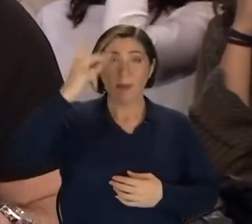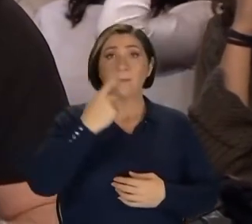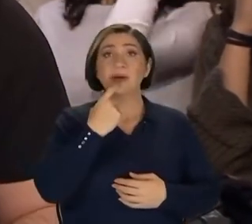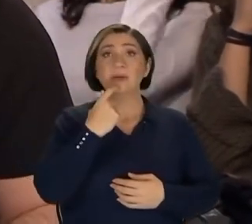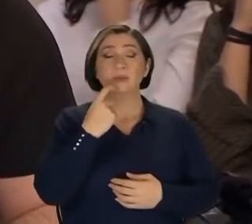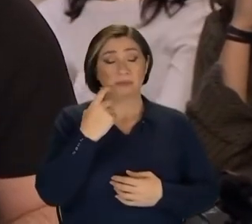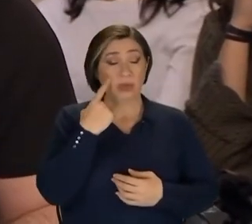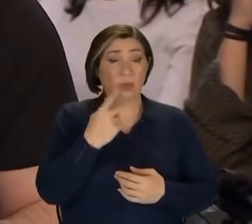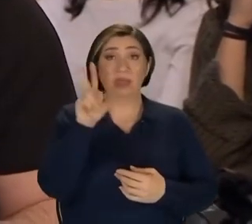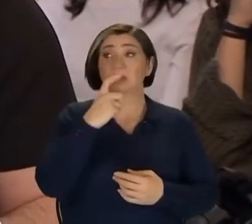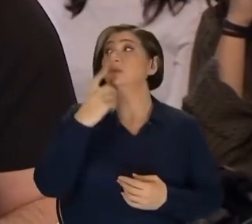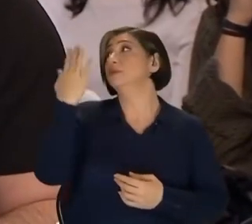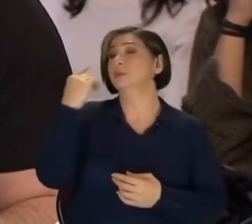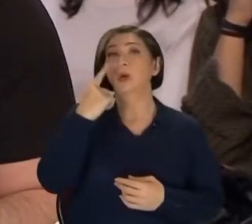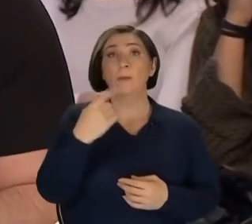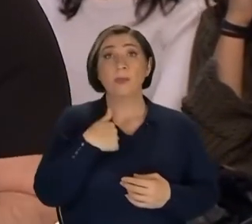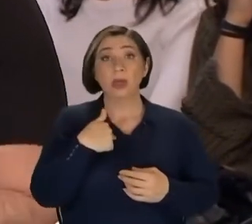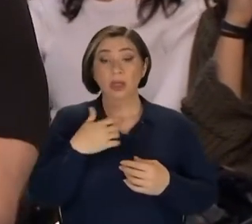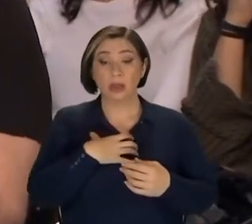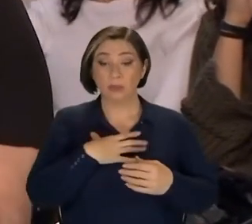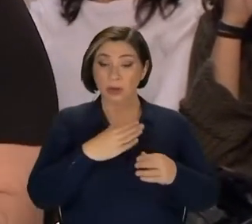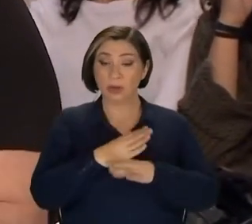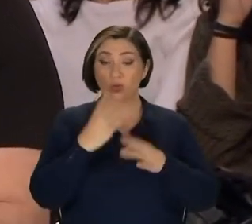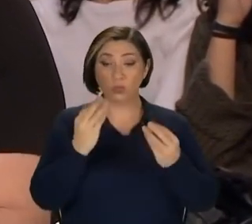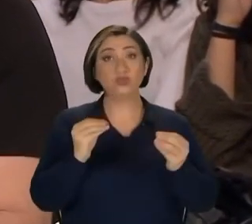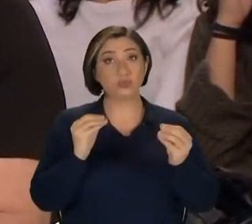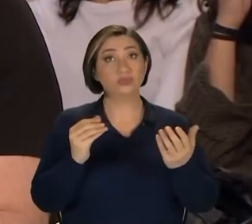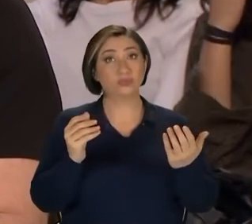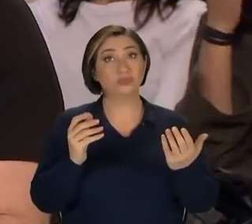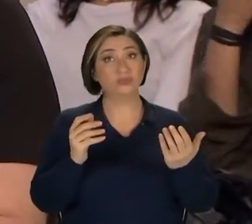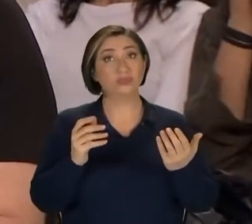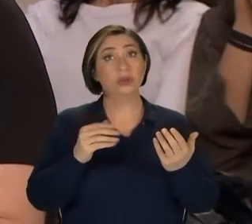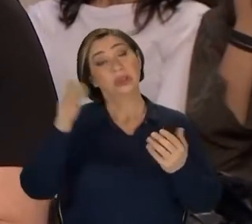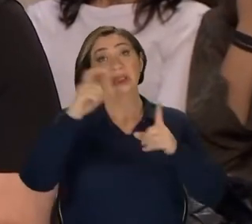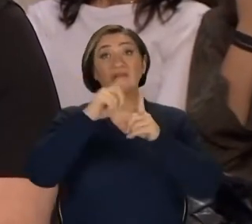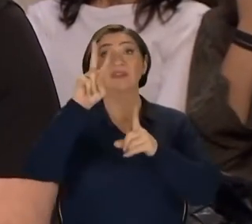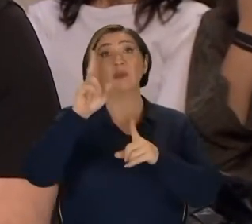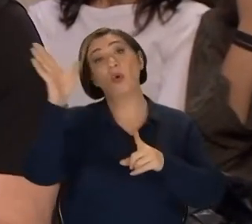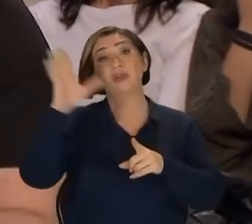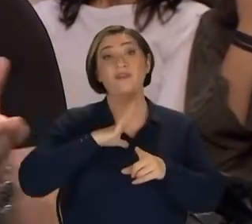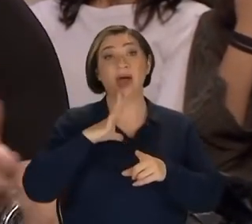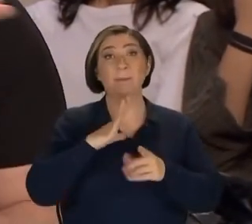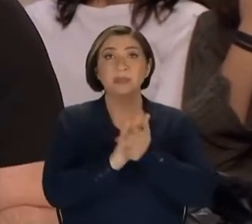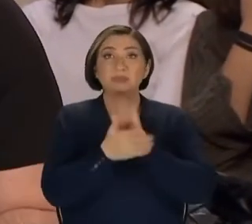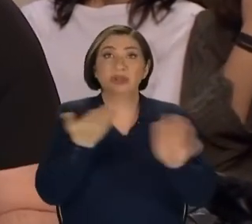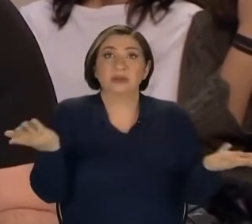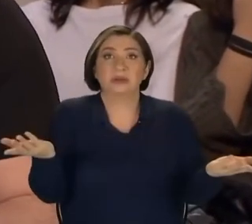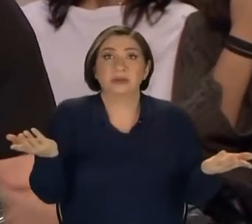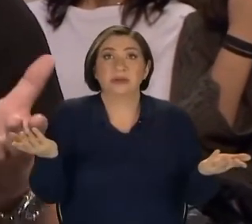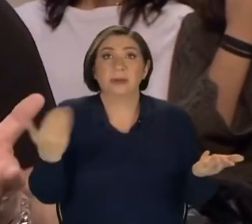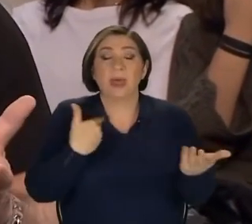20 yaşıma dönüp. Ulan ben kendimi gerçekleştirmişim. Yani git, DVD'lerim orada duruyor. Zaten bitmiş yani,